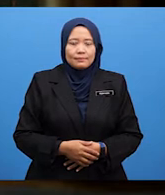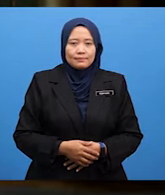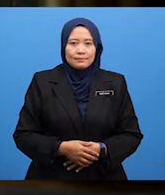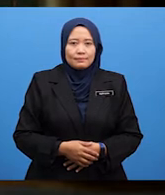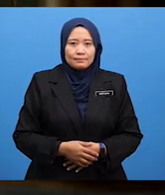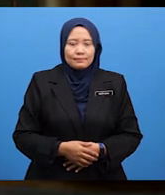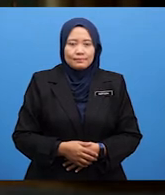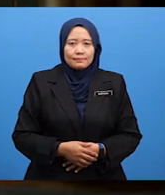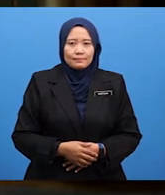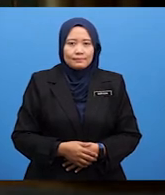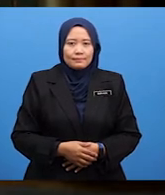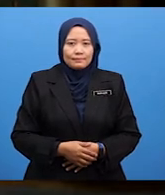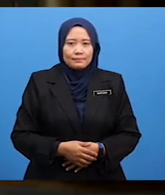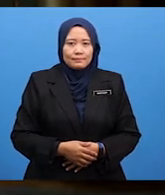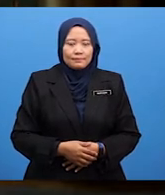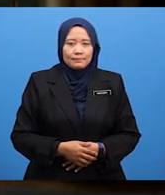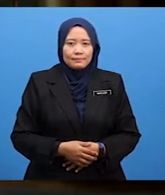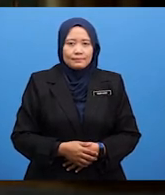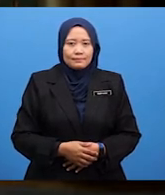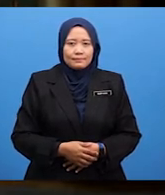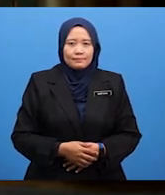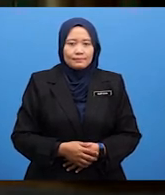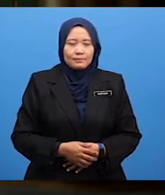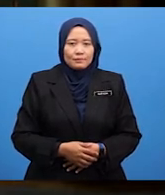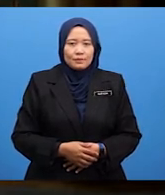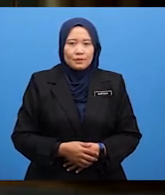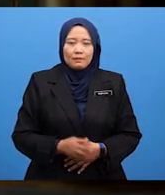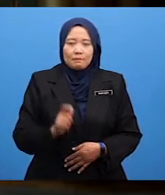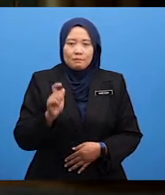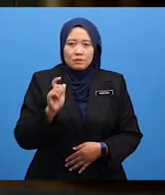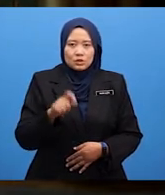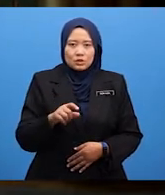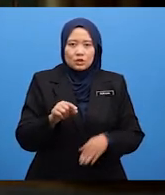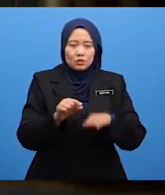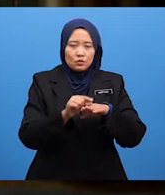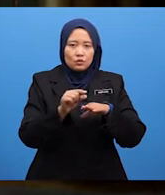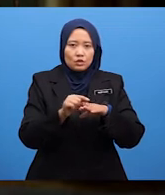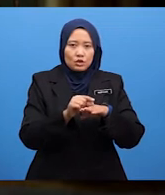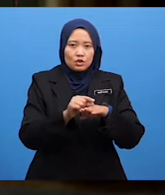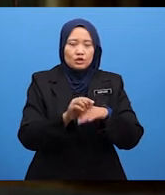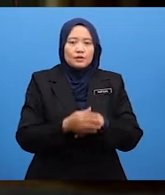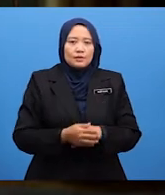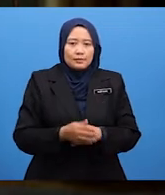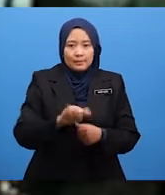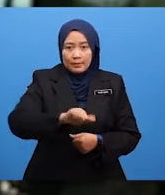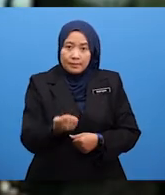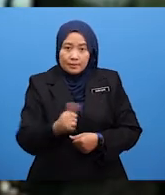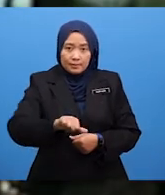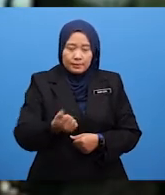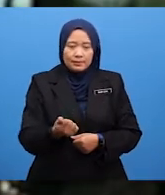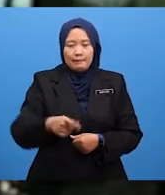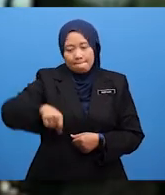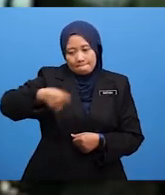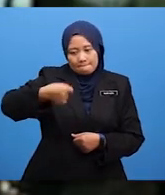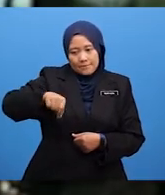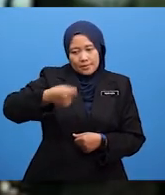Ya, itulah maksudnya. Dalam petikan triplet, kita kena menggunakan petikan yang bersilang ataupun alternate picking. Jadi